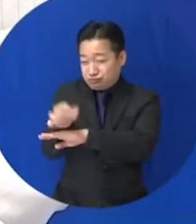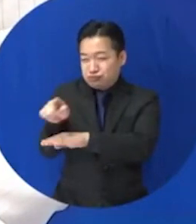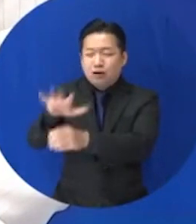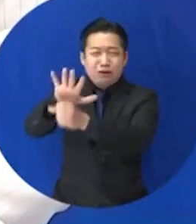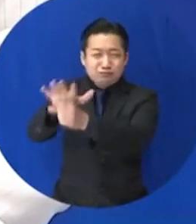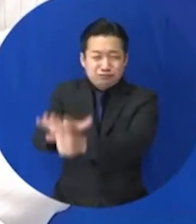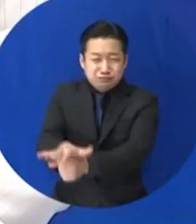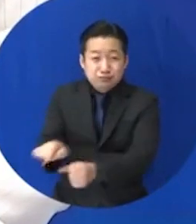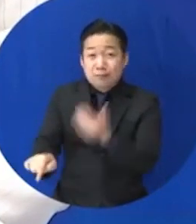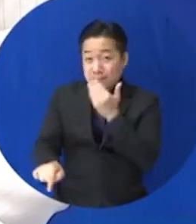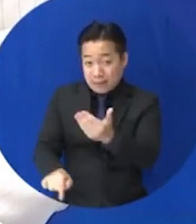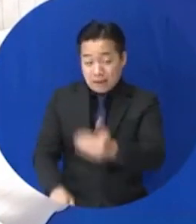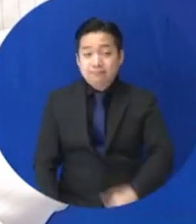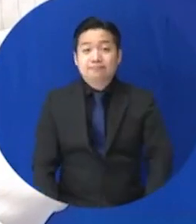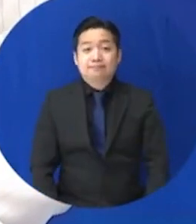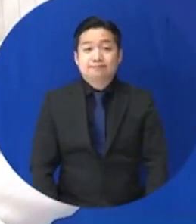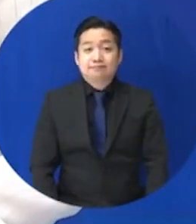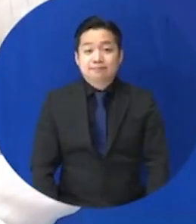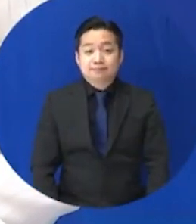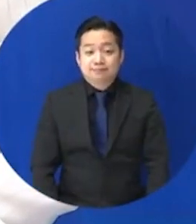네.